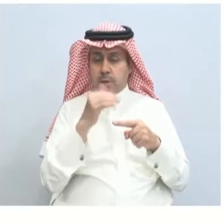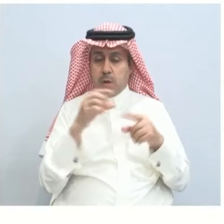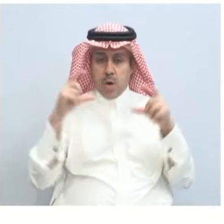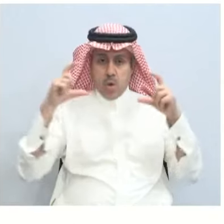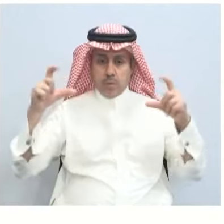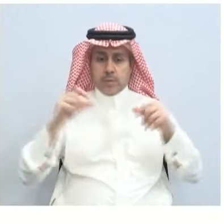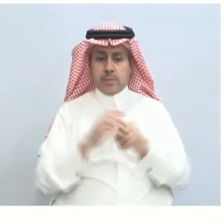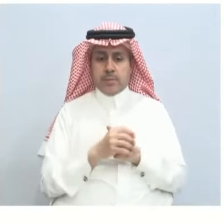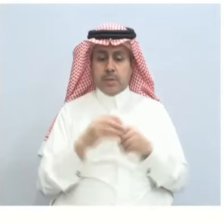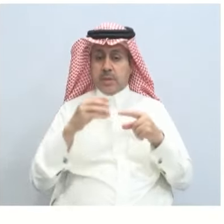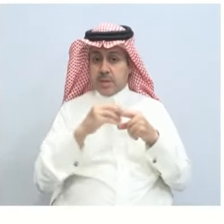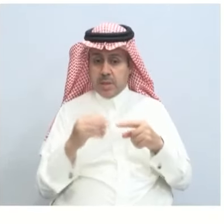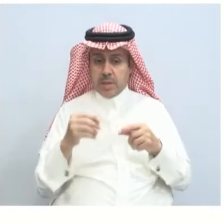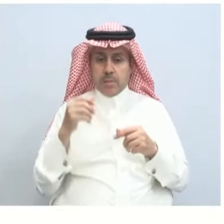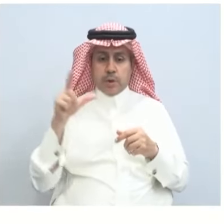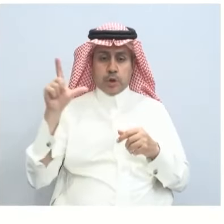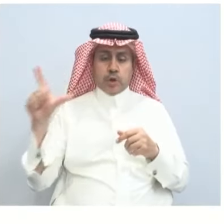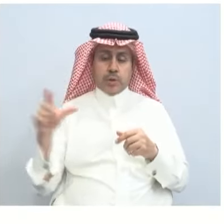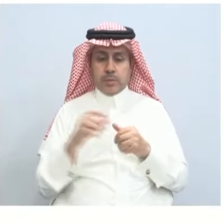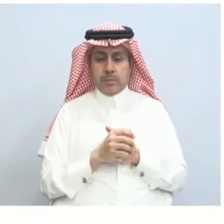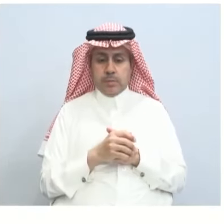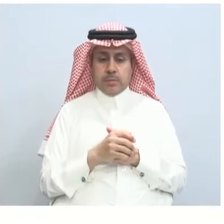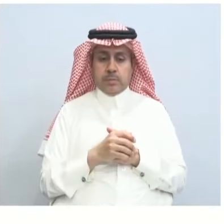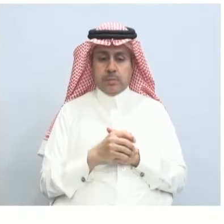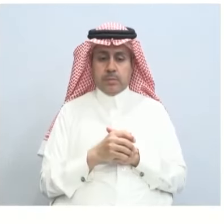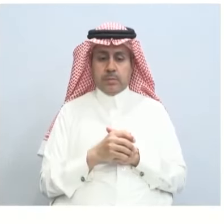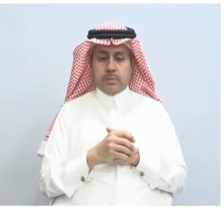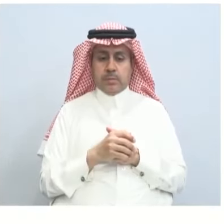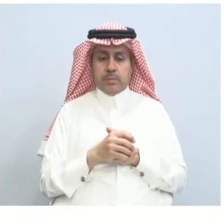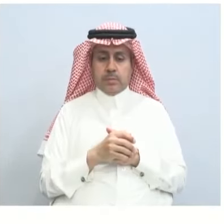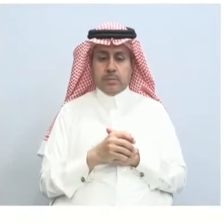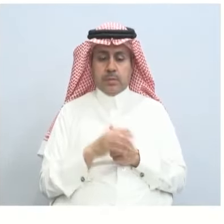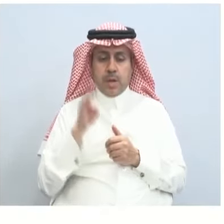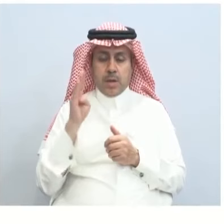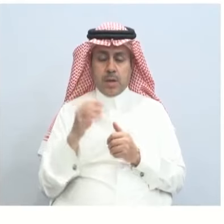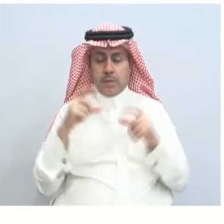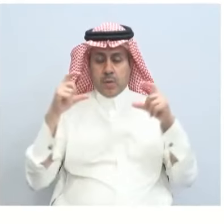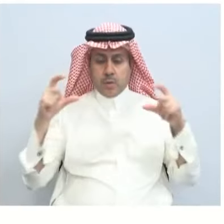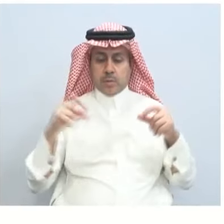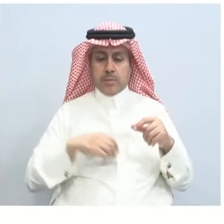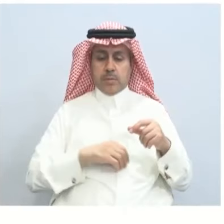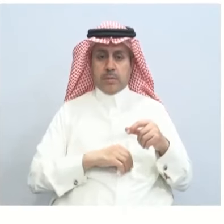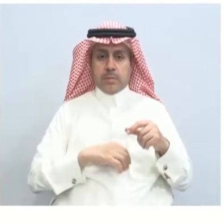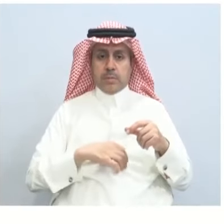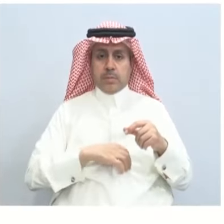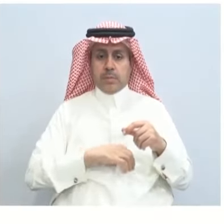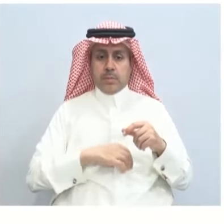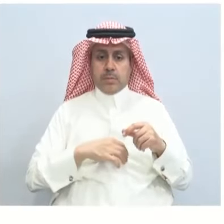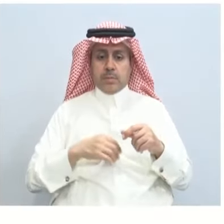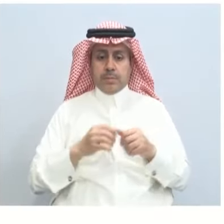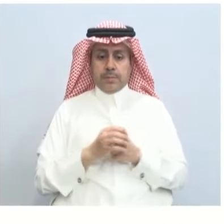قوس سالب جي افتح قوس موجب ك وافتح قوس عشان احسب الاي بشطب صف الاي